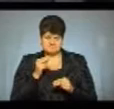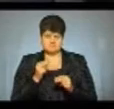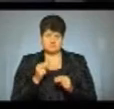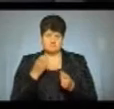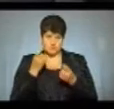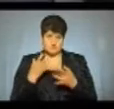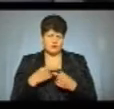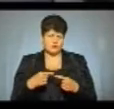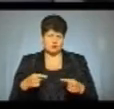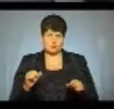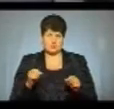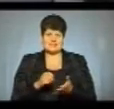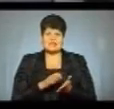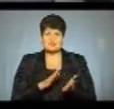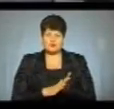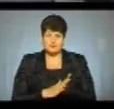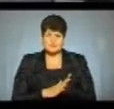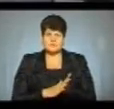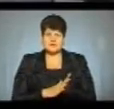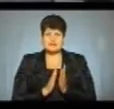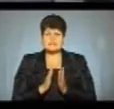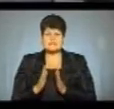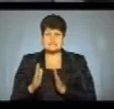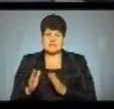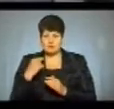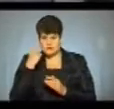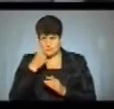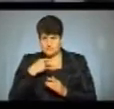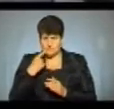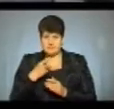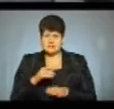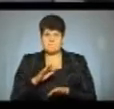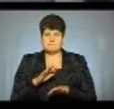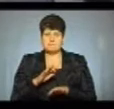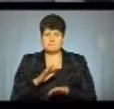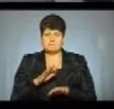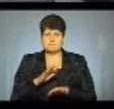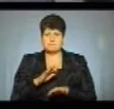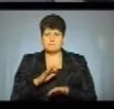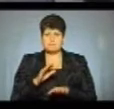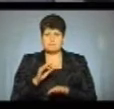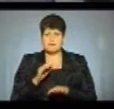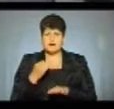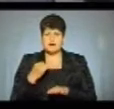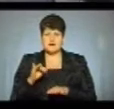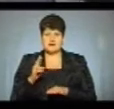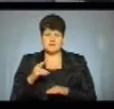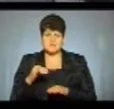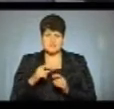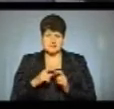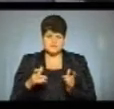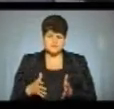спосіб можна зареєструватися і через систему ідентифікації банківської Bank ID, і через